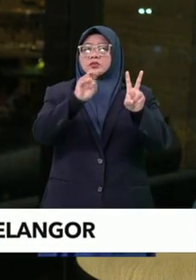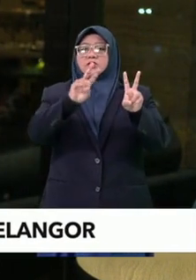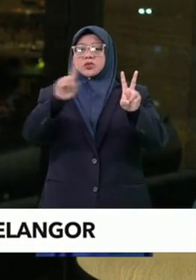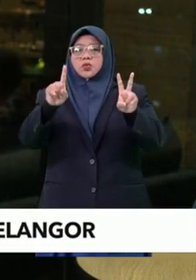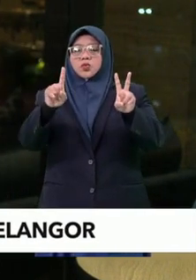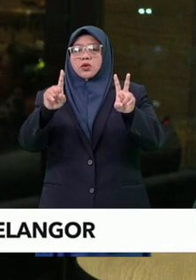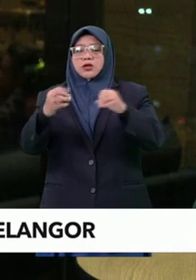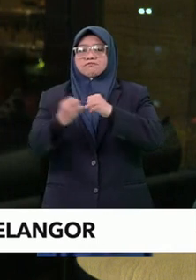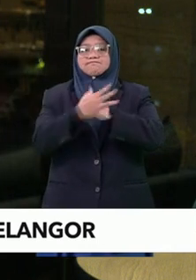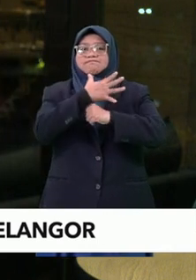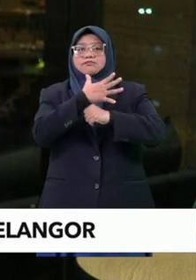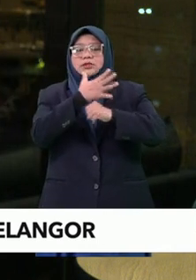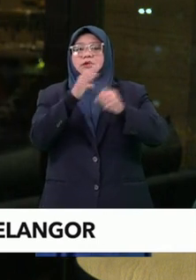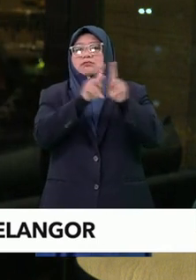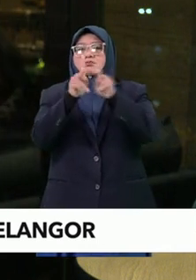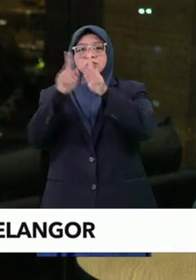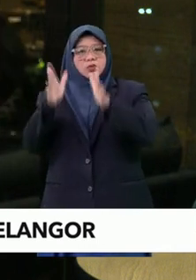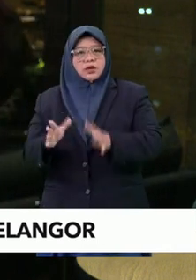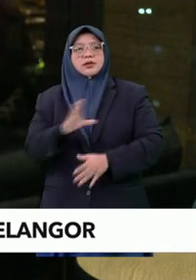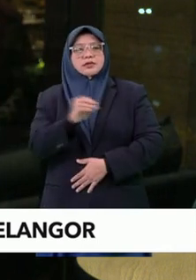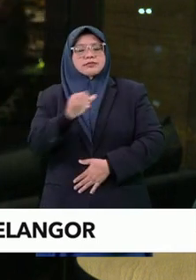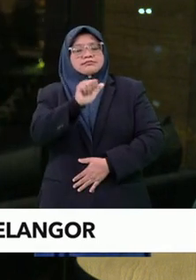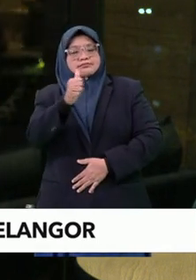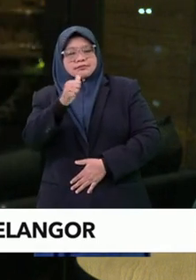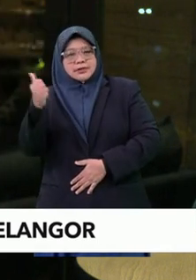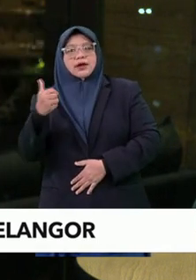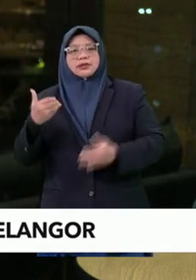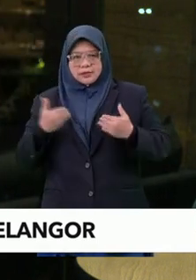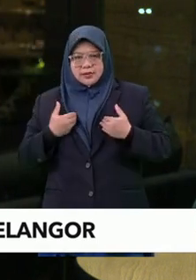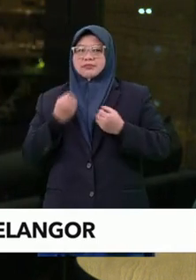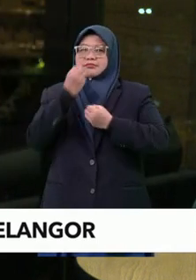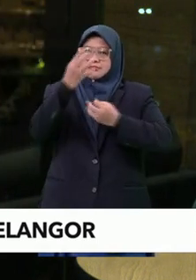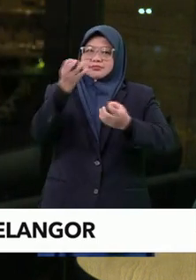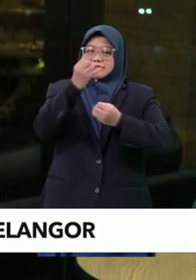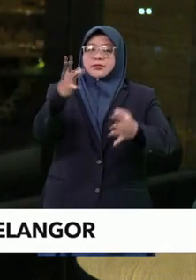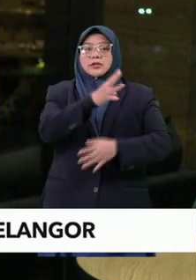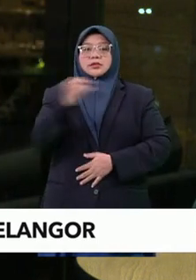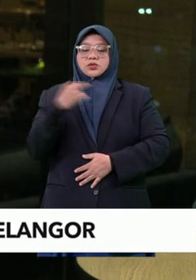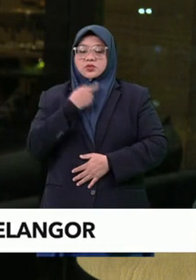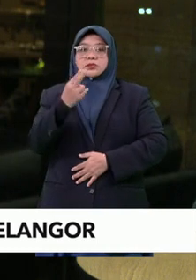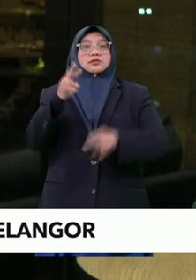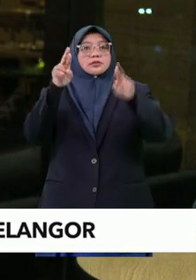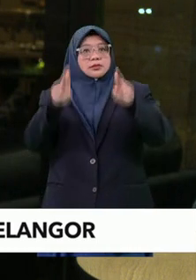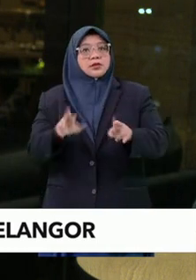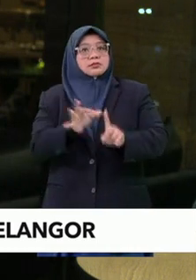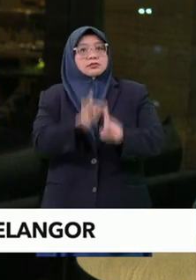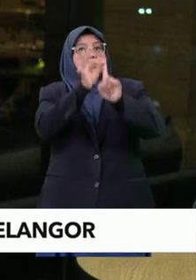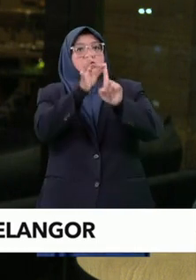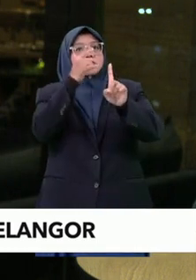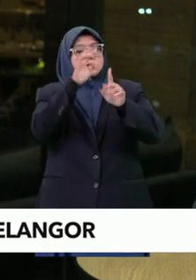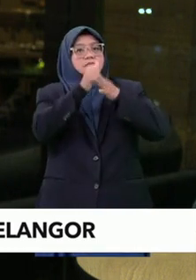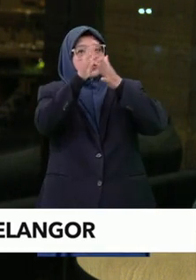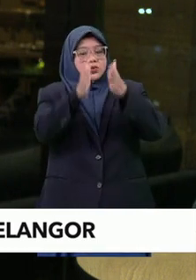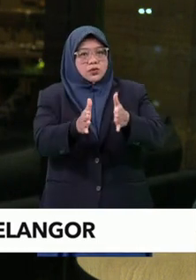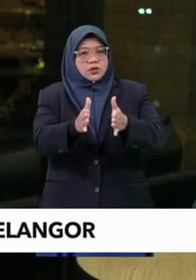dan banyak lagi isu-isu lokal yang akan kita mainkan yang akan kita angkat sebenarnya suara rakyat terutama pemimpin